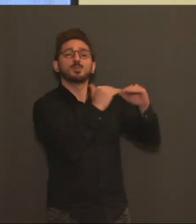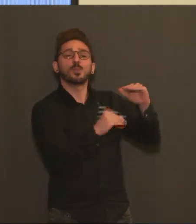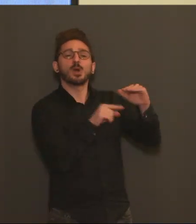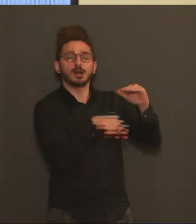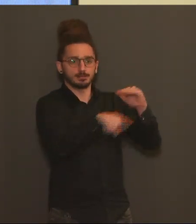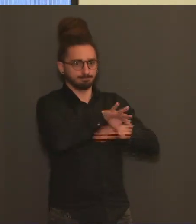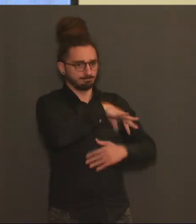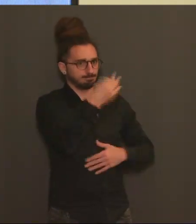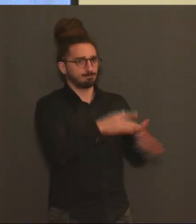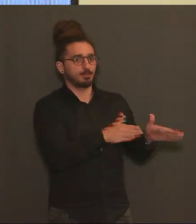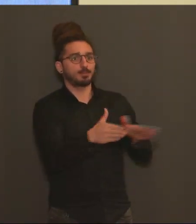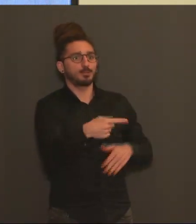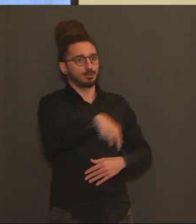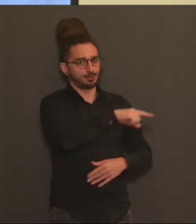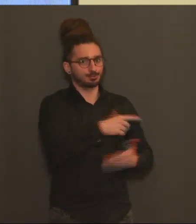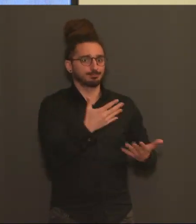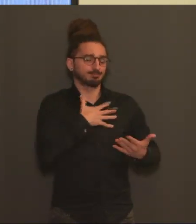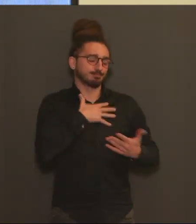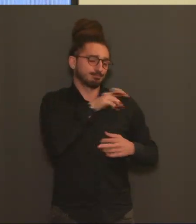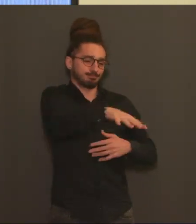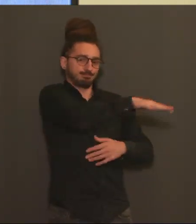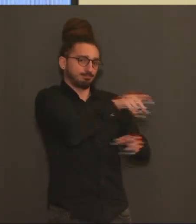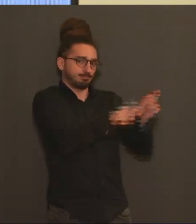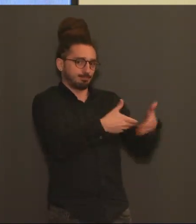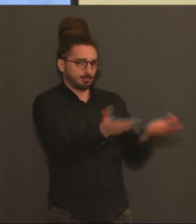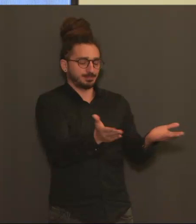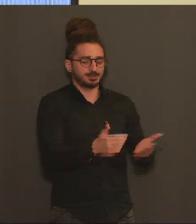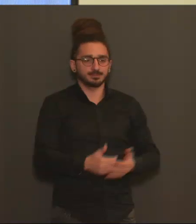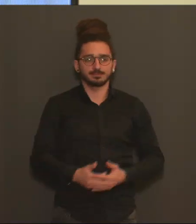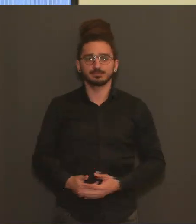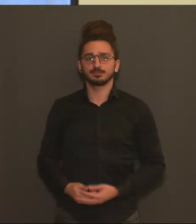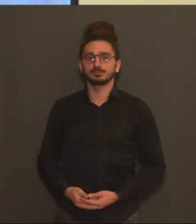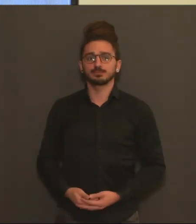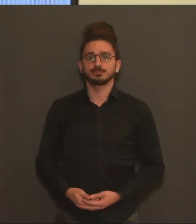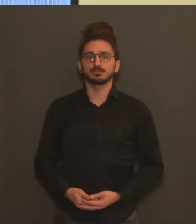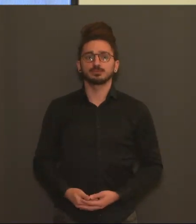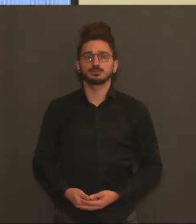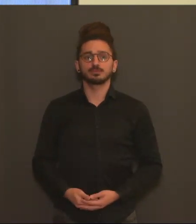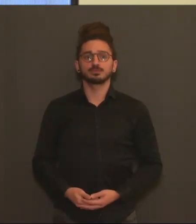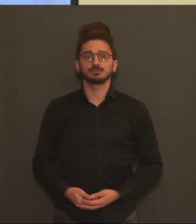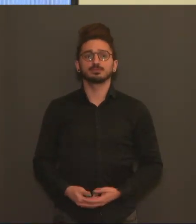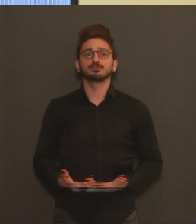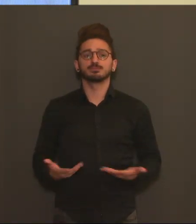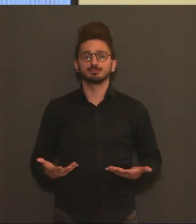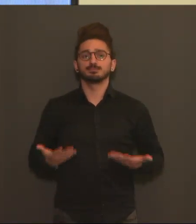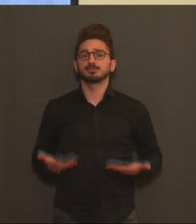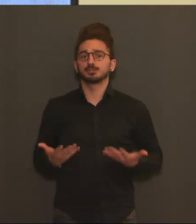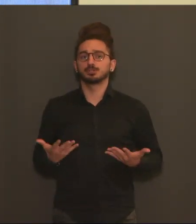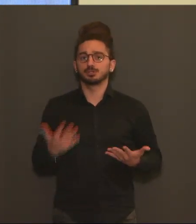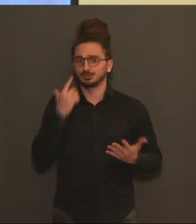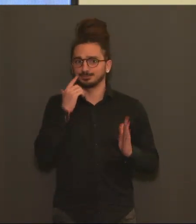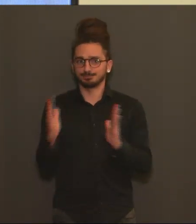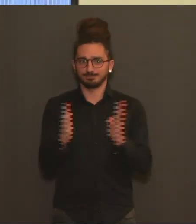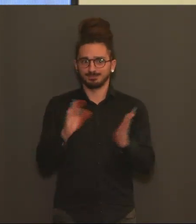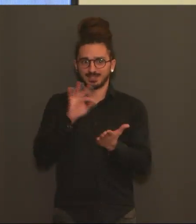repos. Il est donc toujours important actuellement, dans cette période transitoire pendant laquelle la vaccination prend son élan,